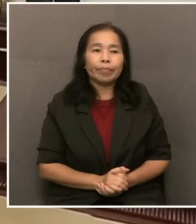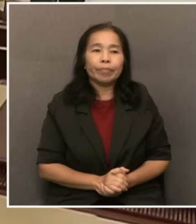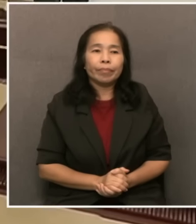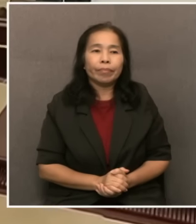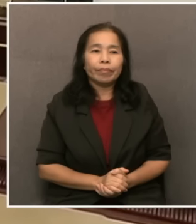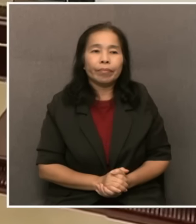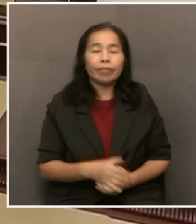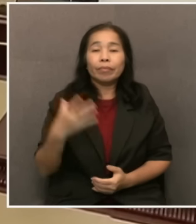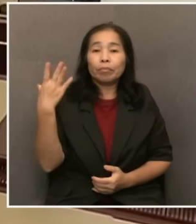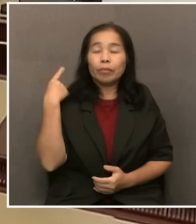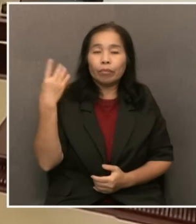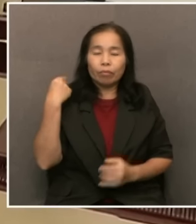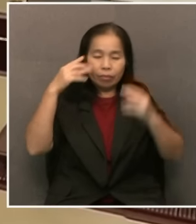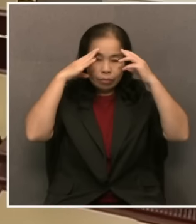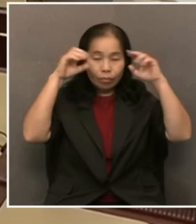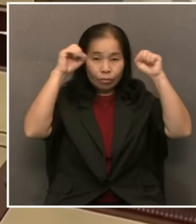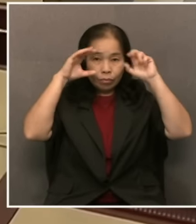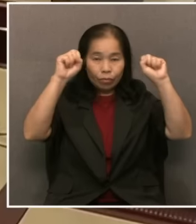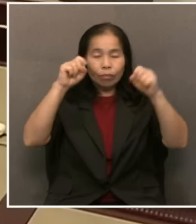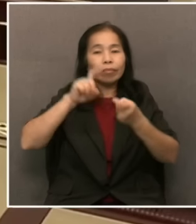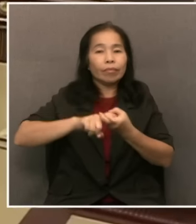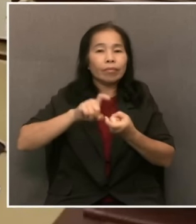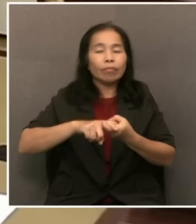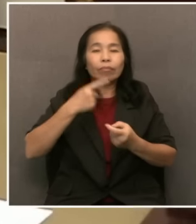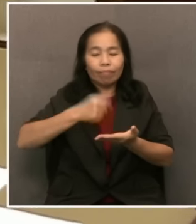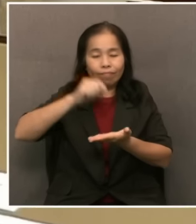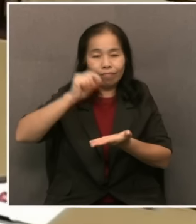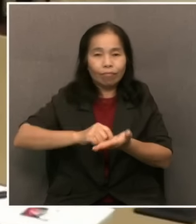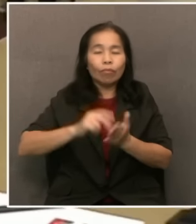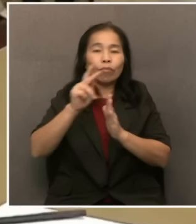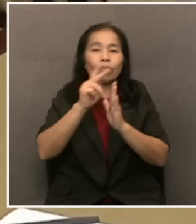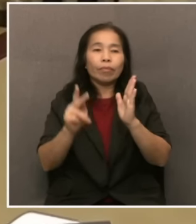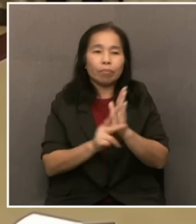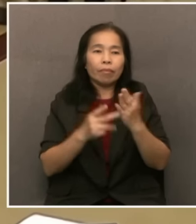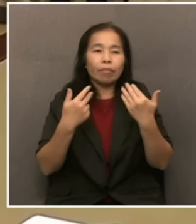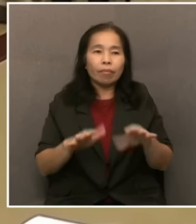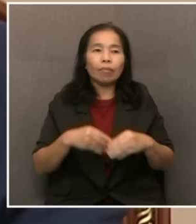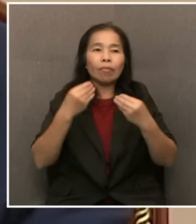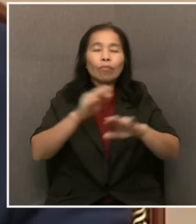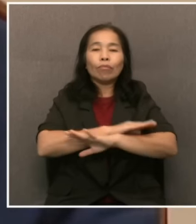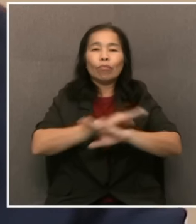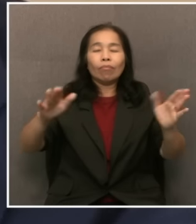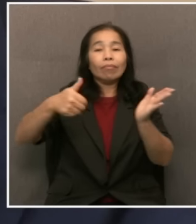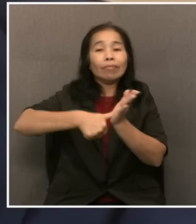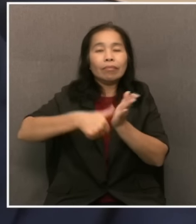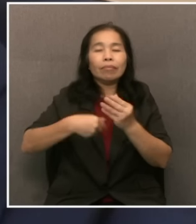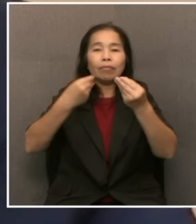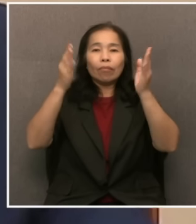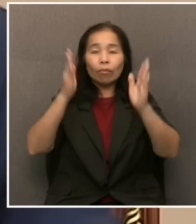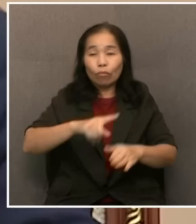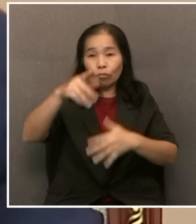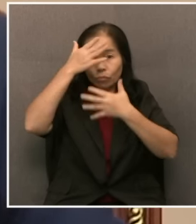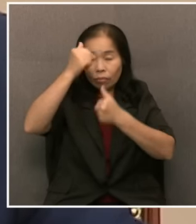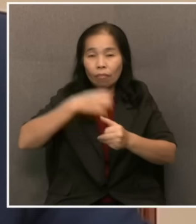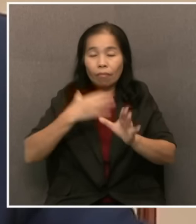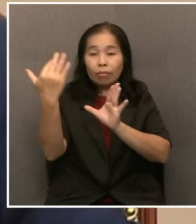เมื่อวานนี้ประธานาธิบดีวลาดิเมียร์ปูตินของรัสเซียลงนามบังคับใช้กฎหมายเพื่อยกเลิกหนี้สินให้กับผู้สมัครเข้าเป็นทหารให